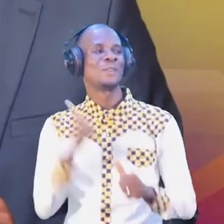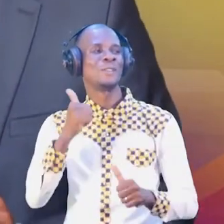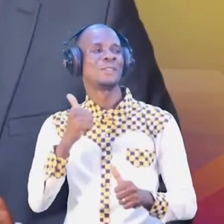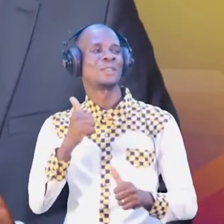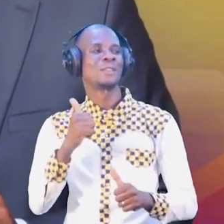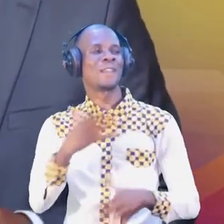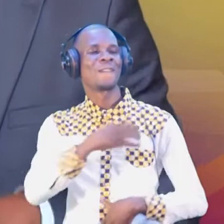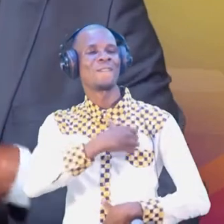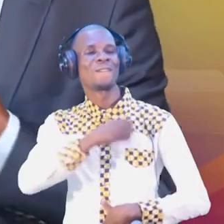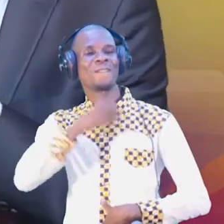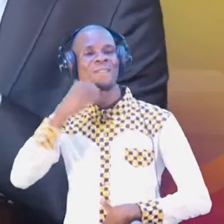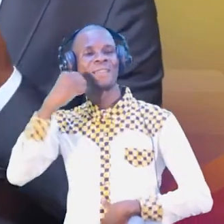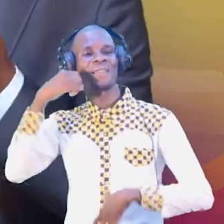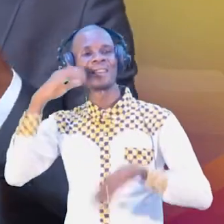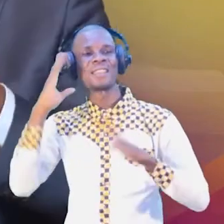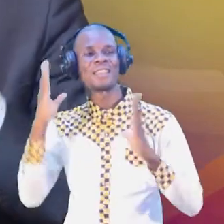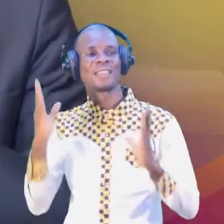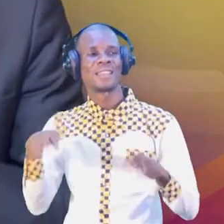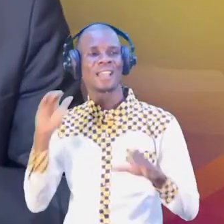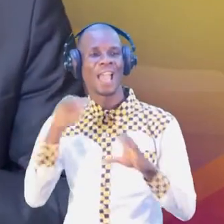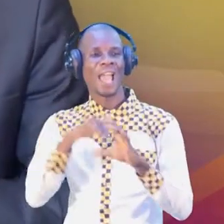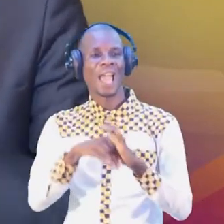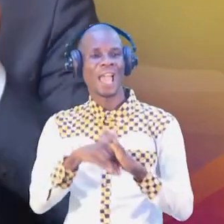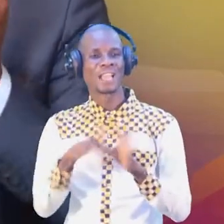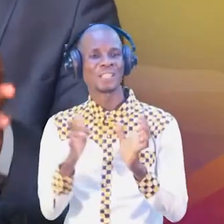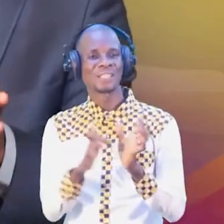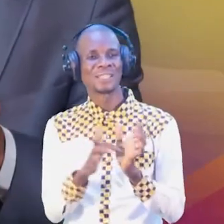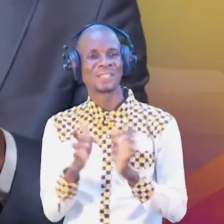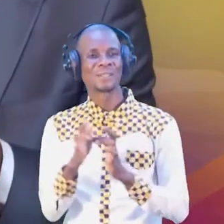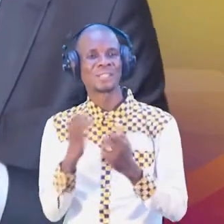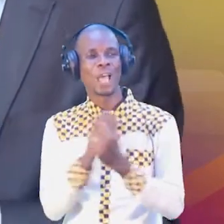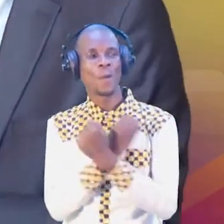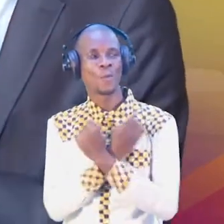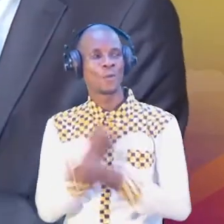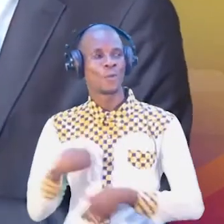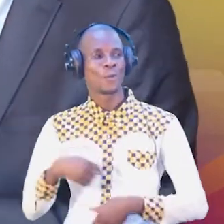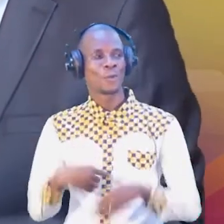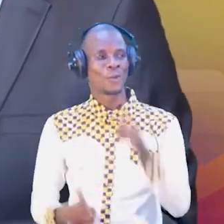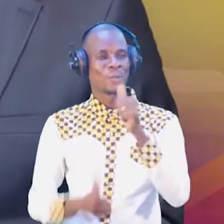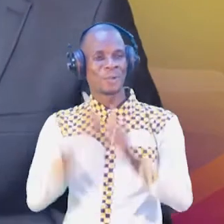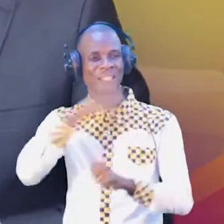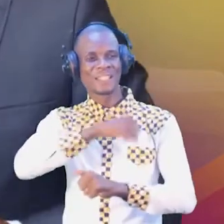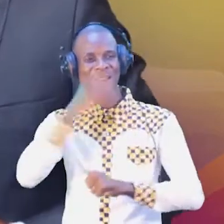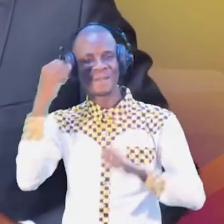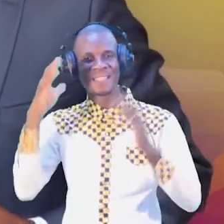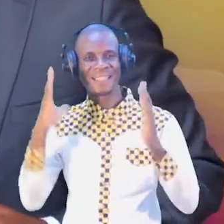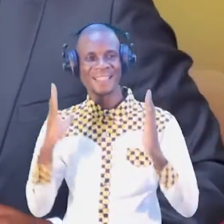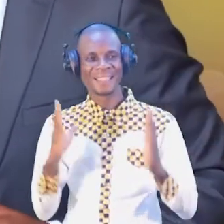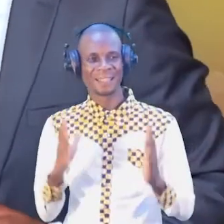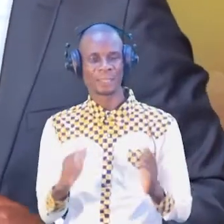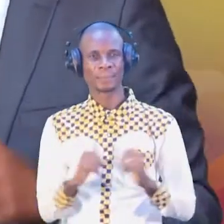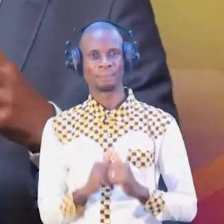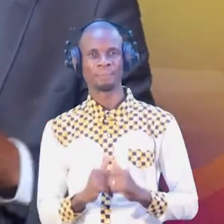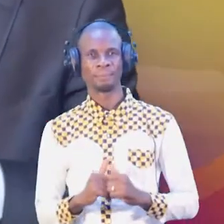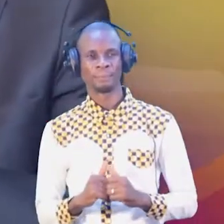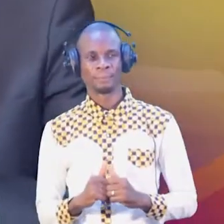mobateli mpate Alain Corali. Kasi yambwete to yebana kopesa bino mutu yalite ya lelo. Tolingi to yamba